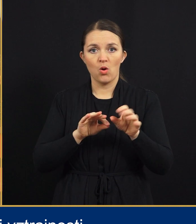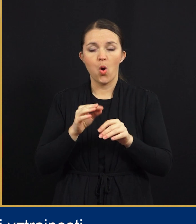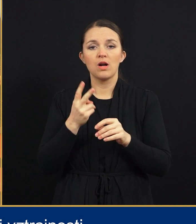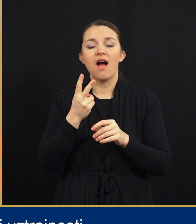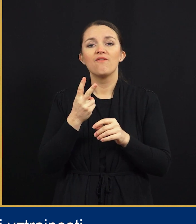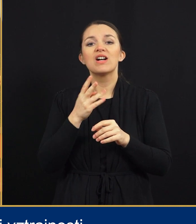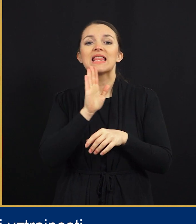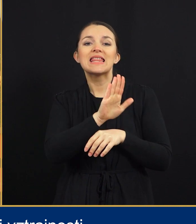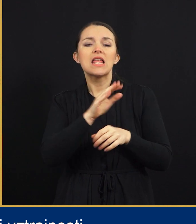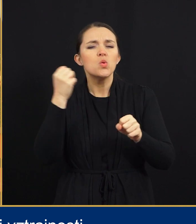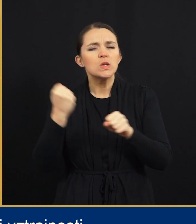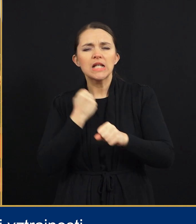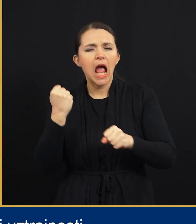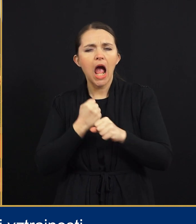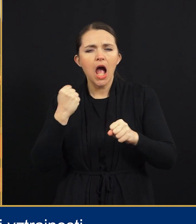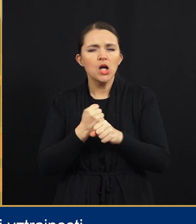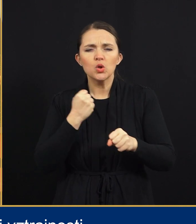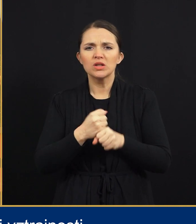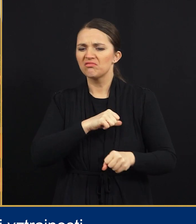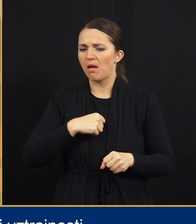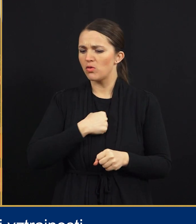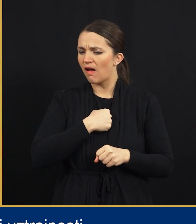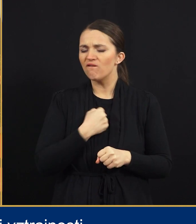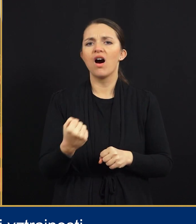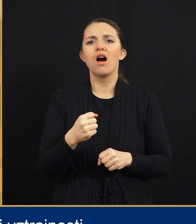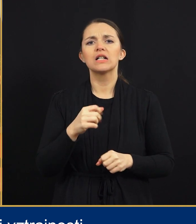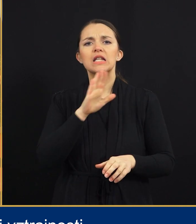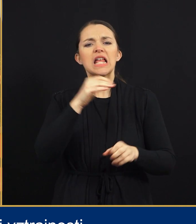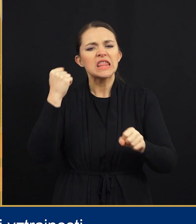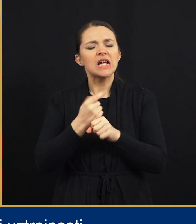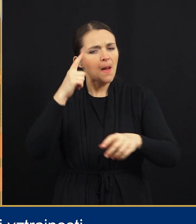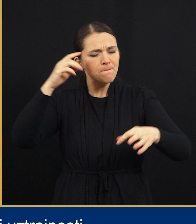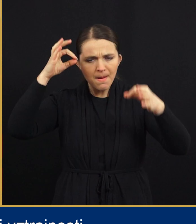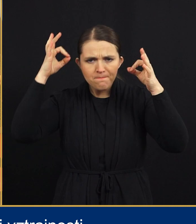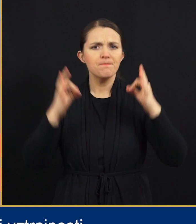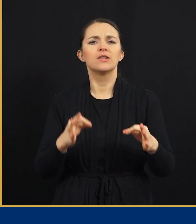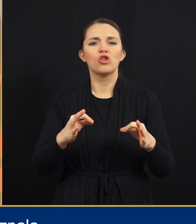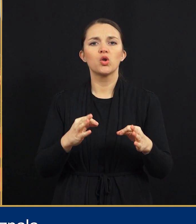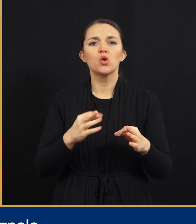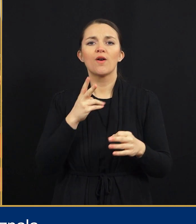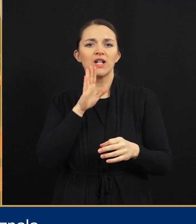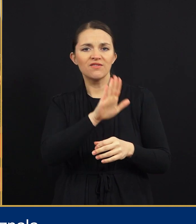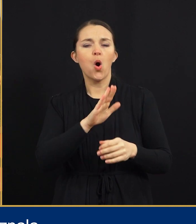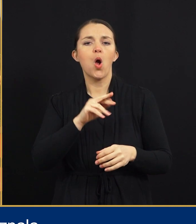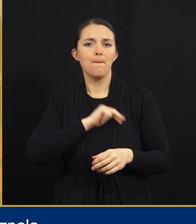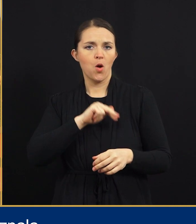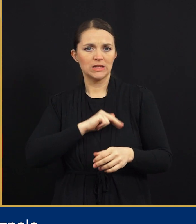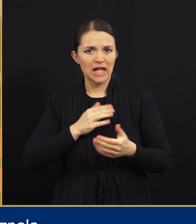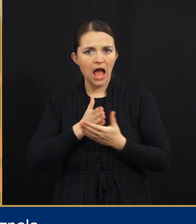v njeni vztrajnosti, samozavesti in trdi prepričanosti v svoje